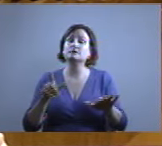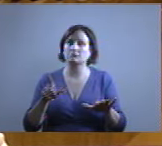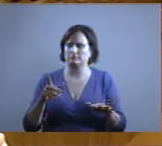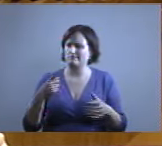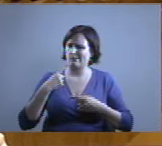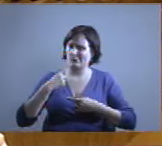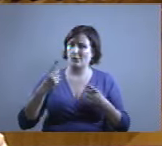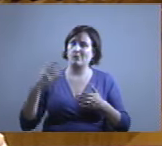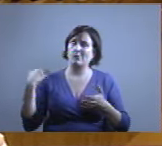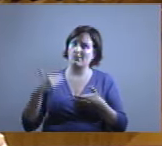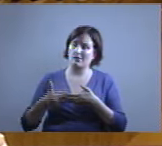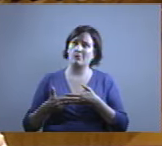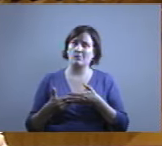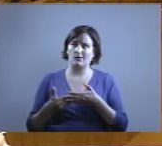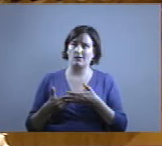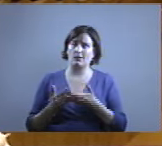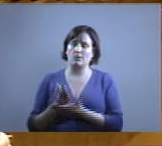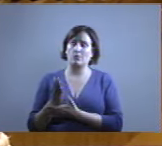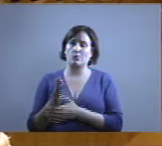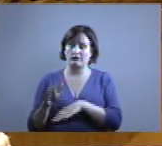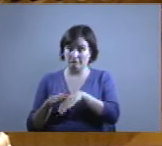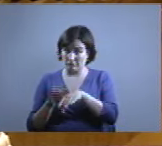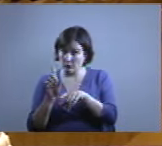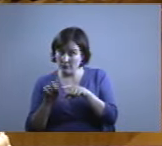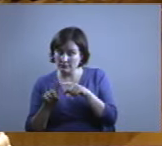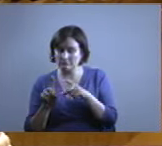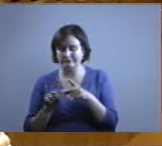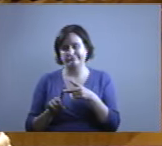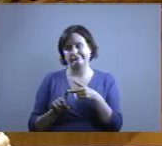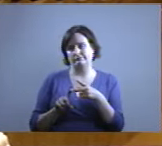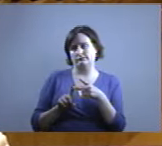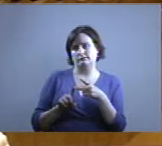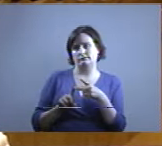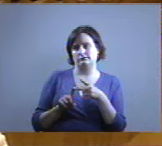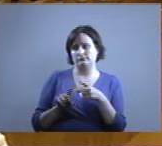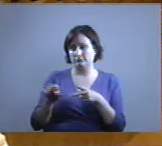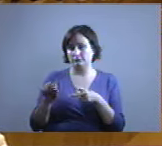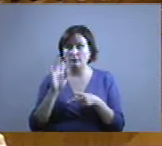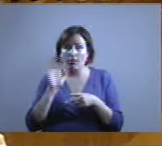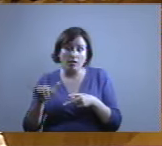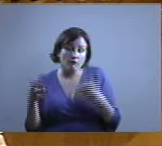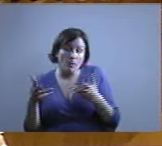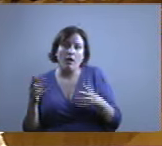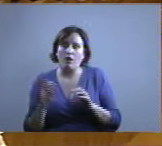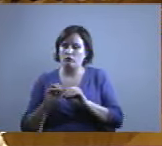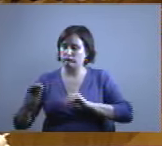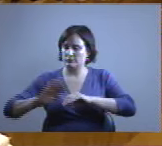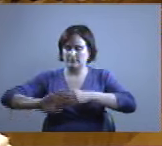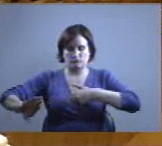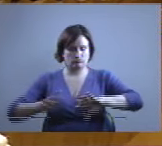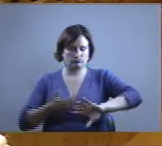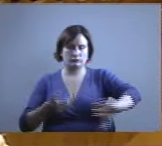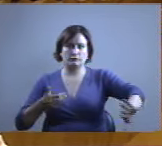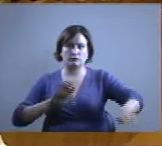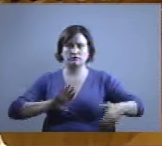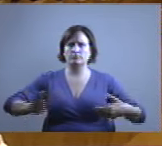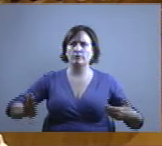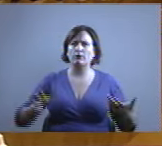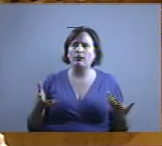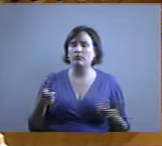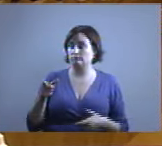en velkleur. Dit het bepaal waar jy woon en werk en watter poste nie vir jou beskore was nie. Ek